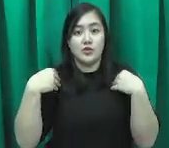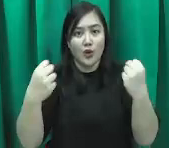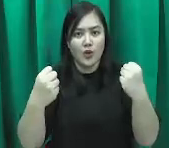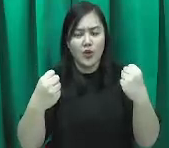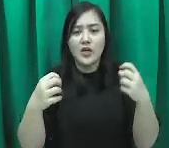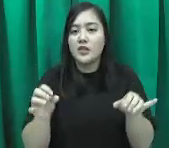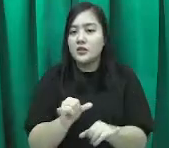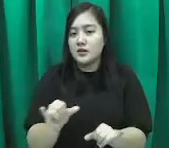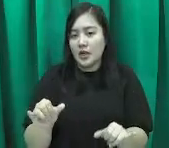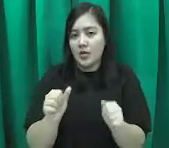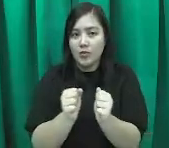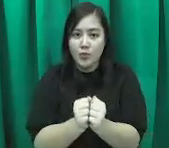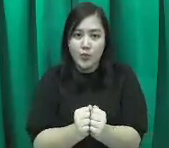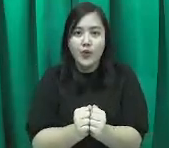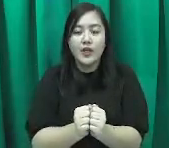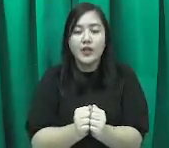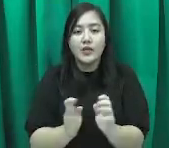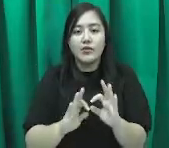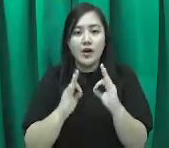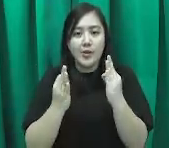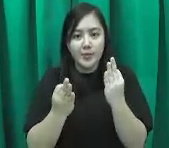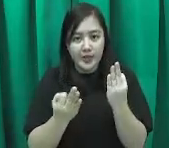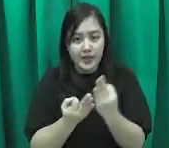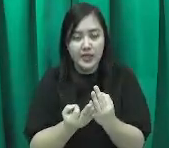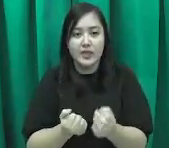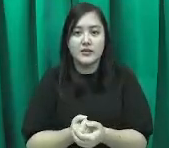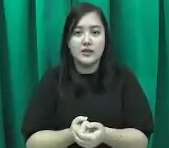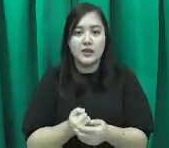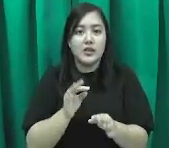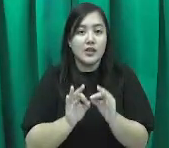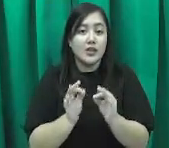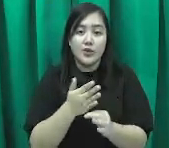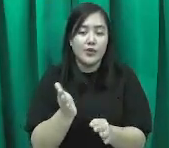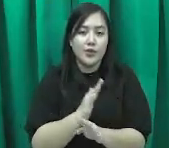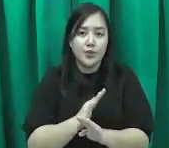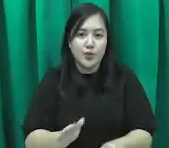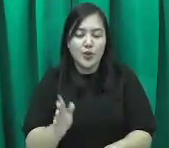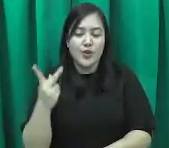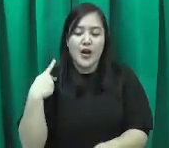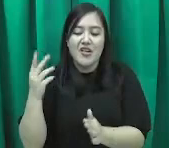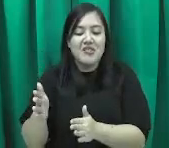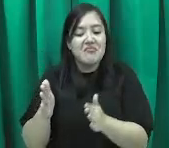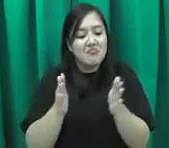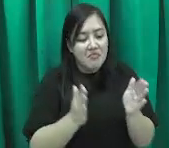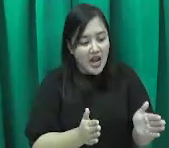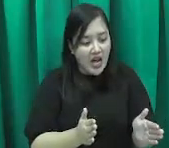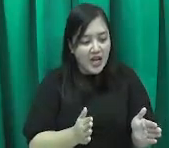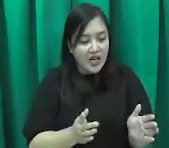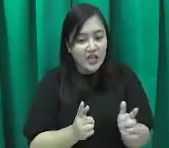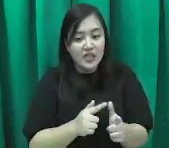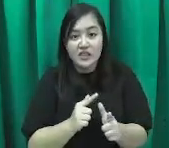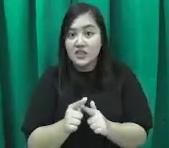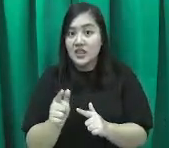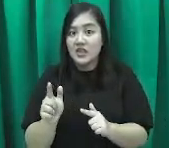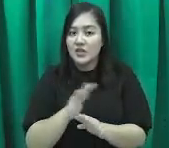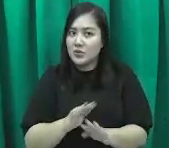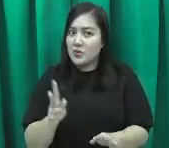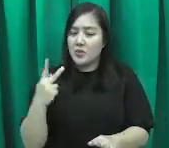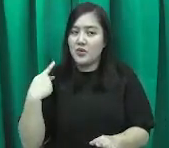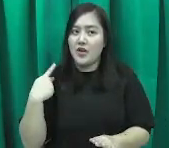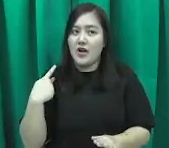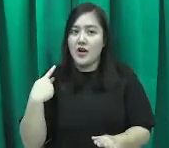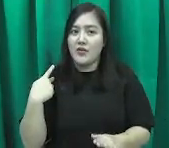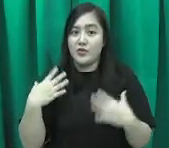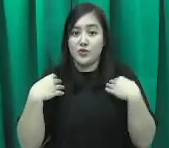nasa blueprint. Yeah. Di ba? So, kung wala kayong plano talaga. Saan pupunta? Kaya mahalaga rin talaga